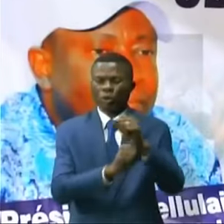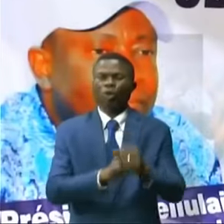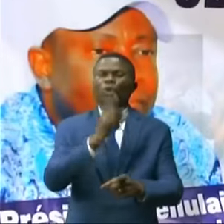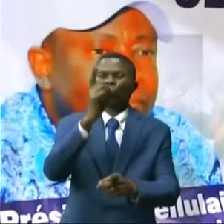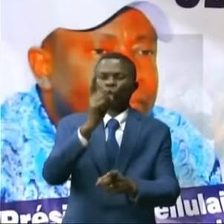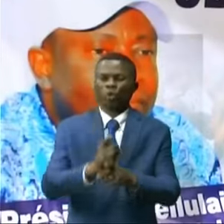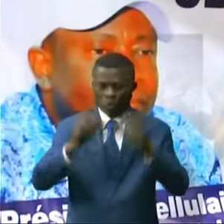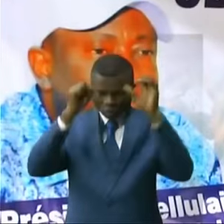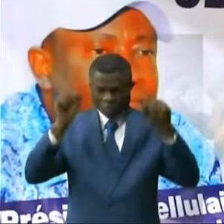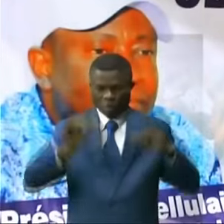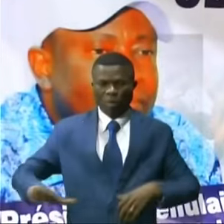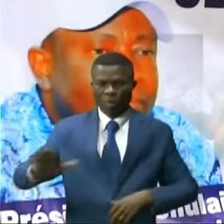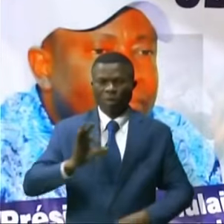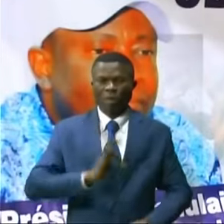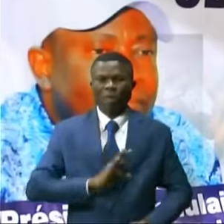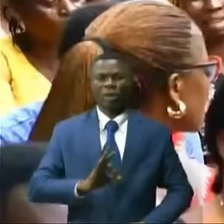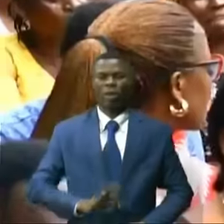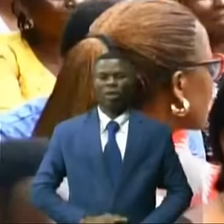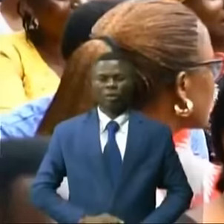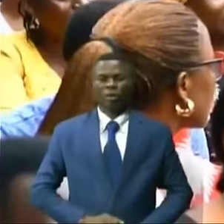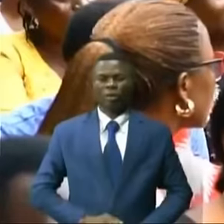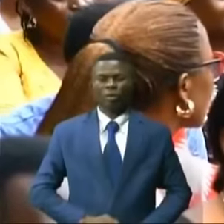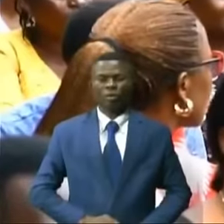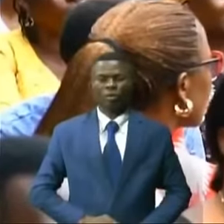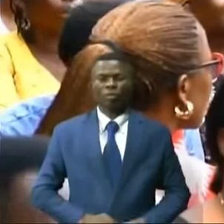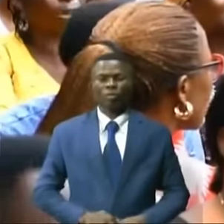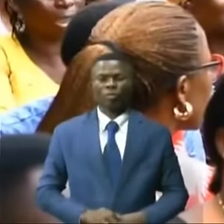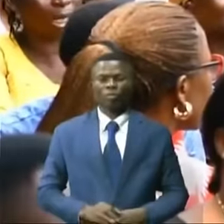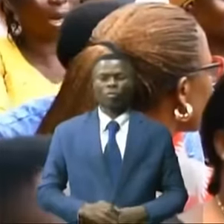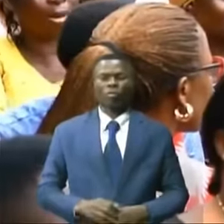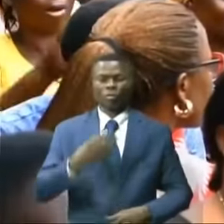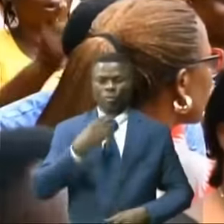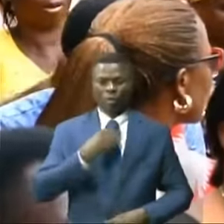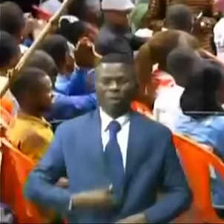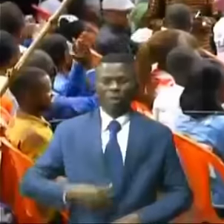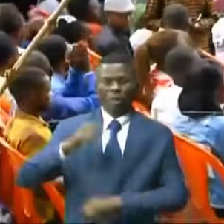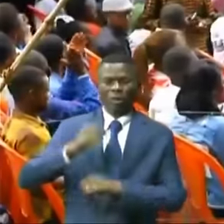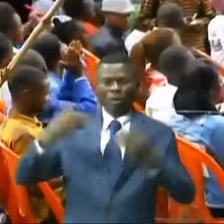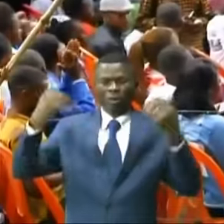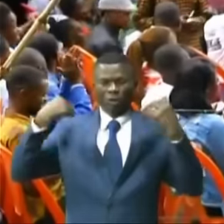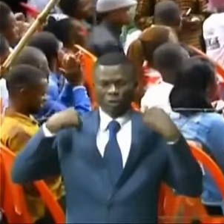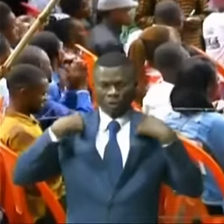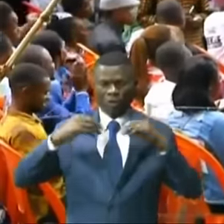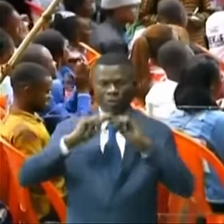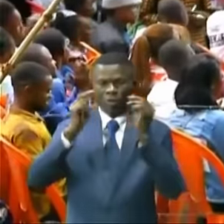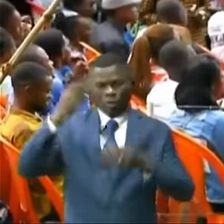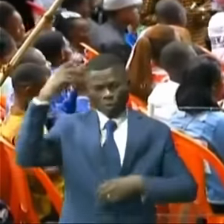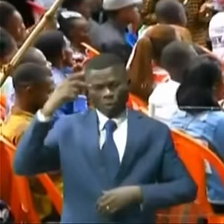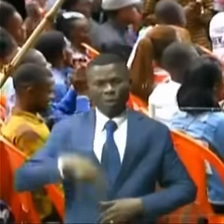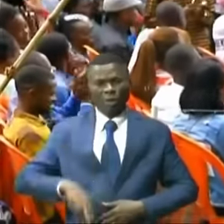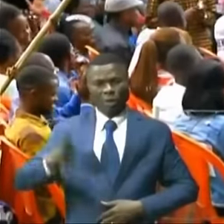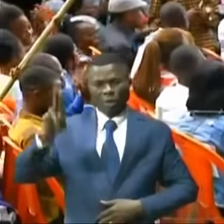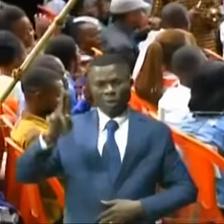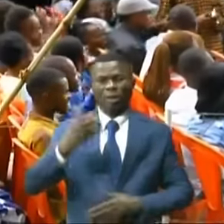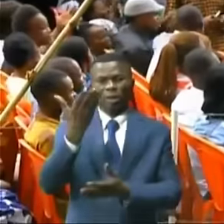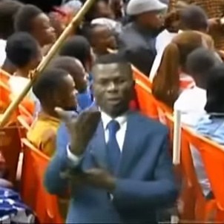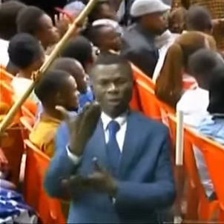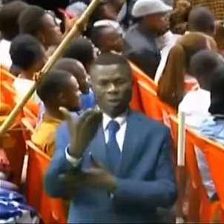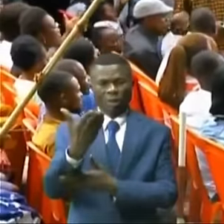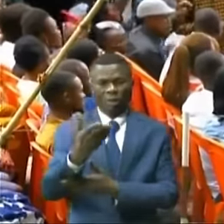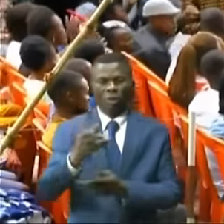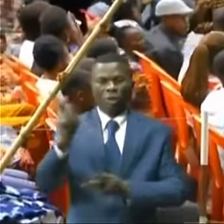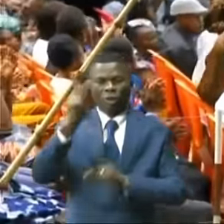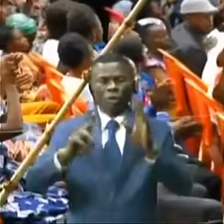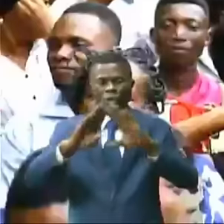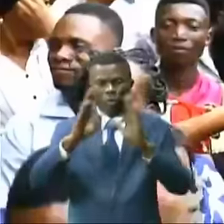au chef de l'État Félix Antoine tsekedi maître Socrate Mbenga cadre de l'UDPS a formulé la demande aux combattants